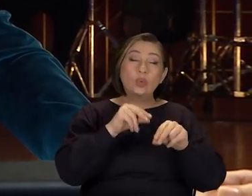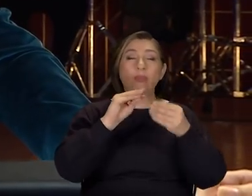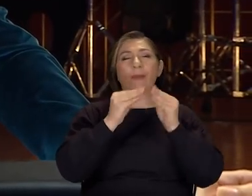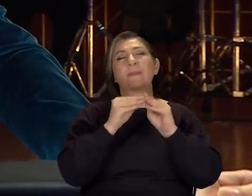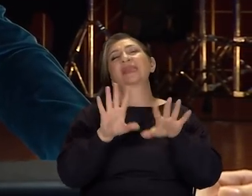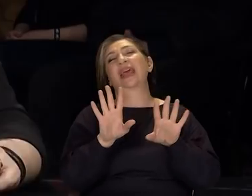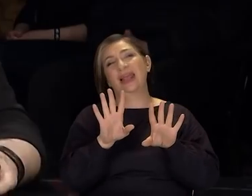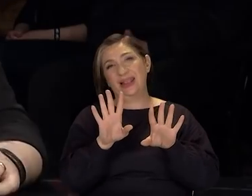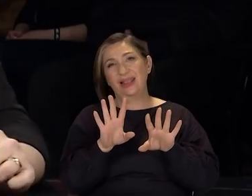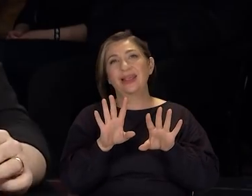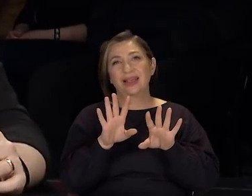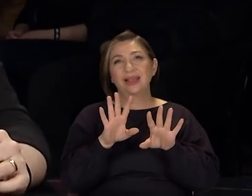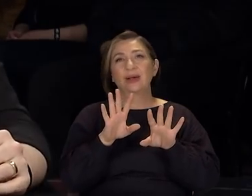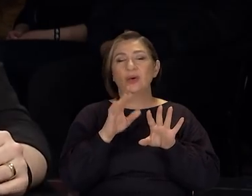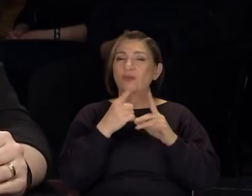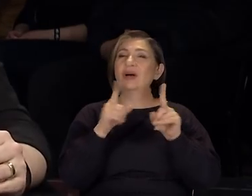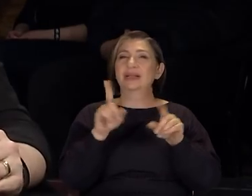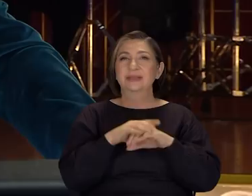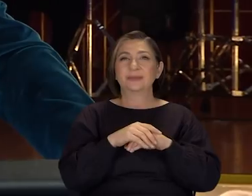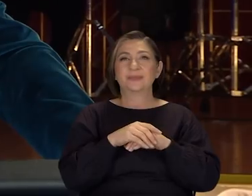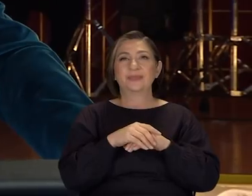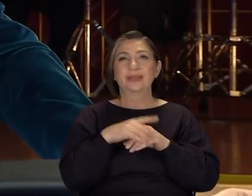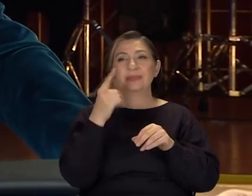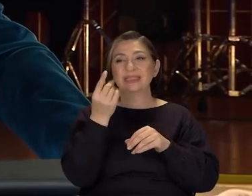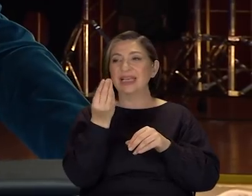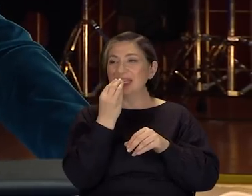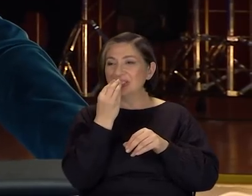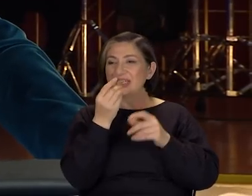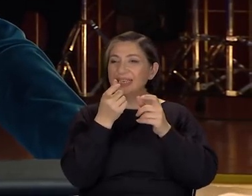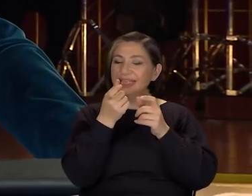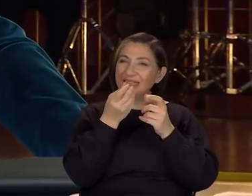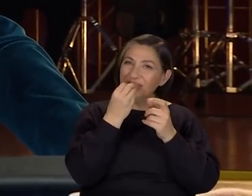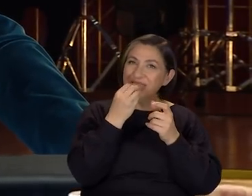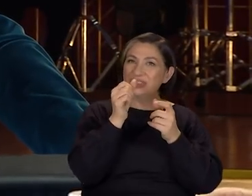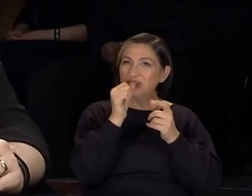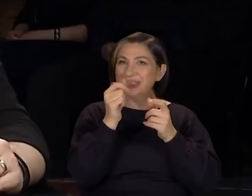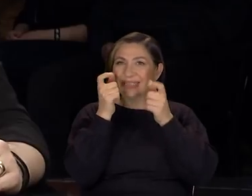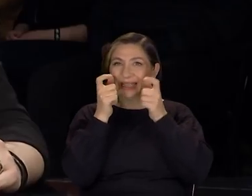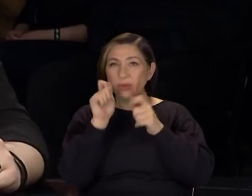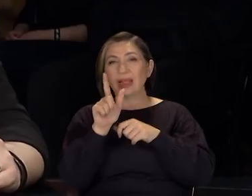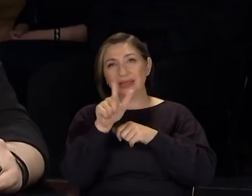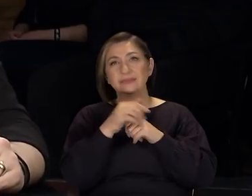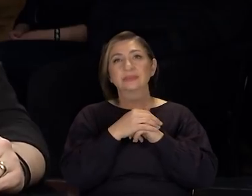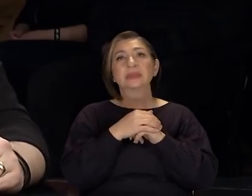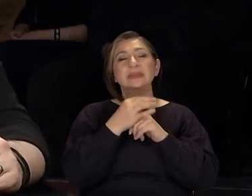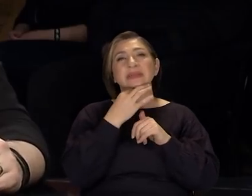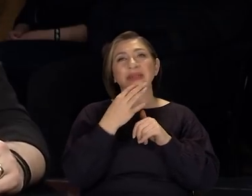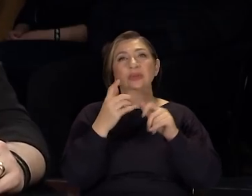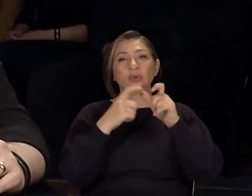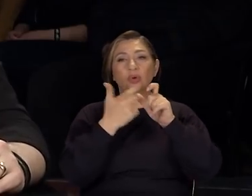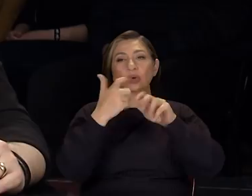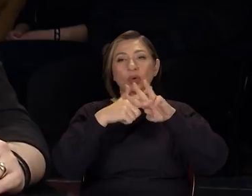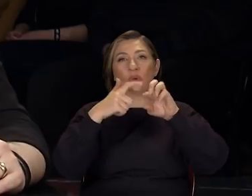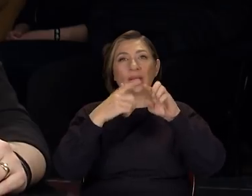uyku apnesi dikkat edilmesi varsa. Gereken bir şey. Biraz yiyeceğe içeceğe dikkat etmek ediyorum. Lazım. Ediyorum. Sağ olsun Güler